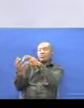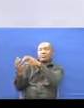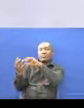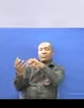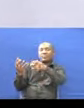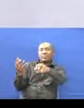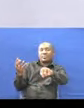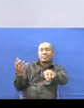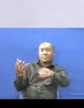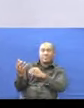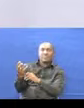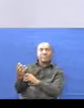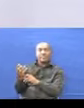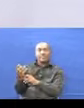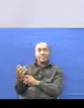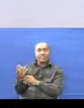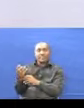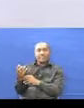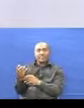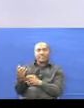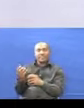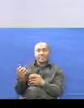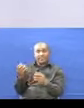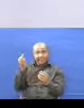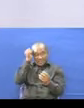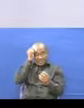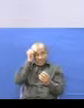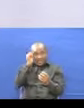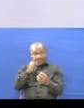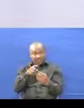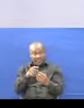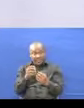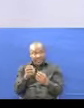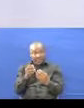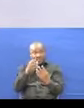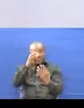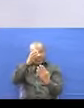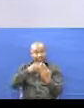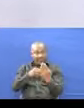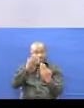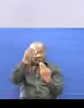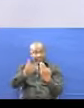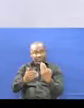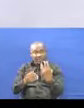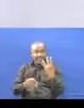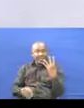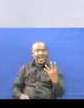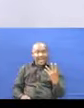hiki, tunakiondoa katika vipande vinne. Kumbuka vipo vinne, 4 ya 4, tuondoe kipande kimoja hiki